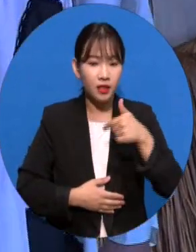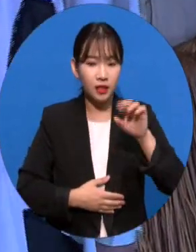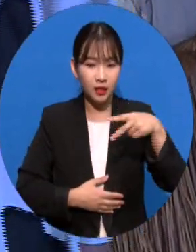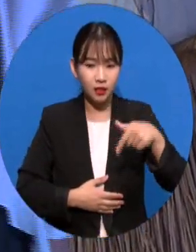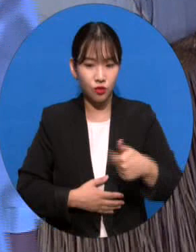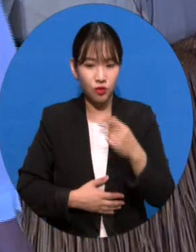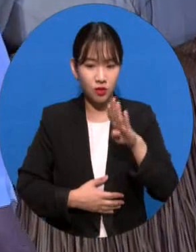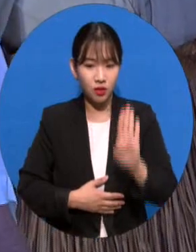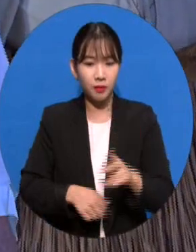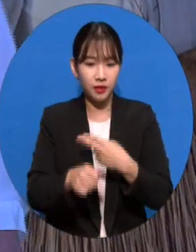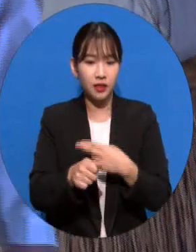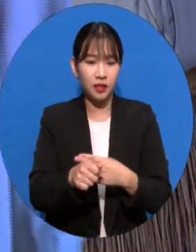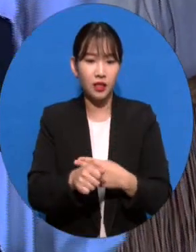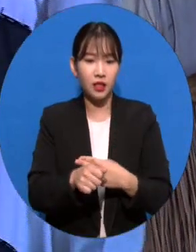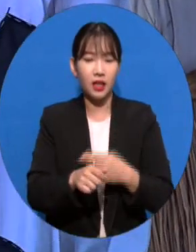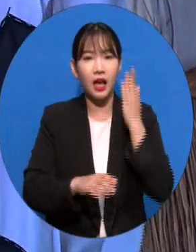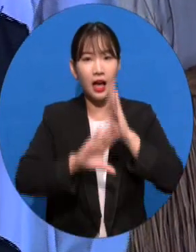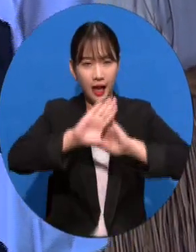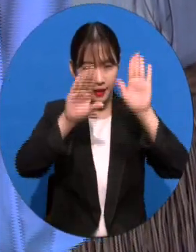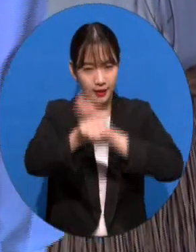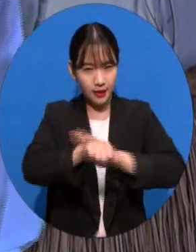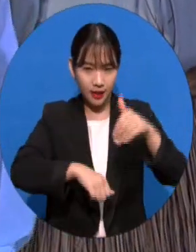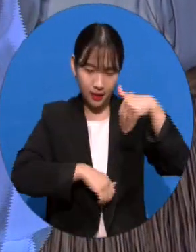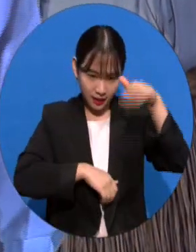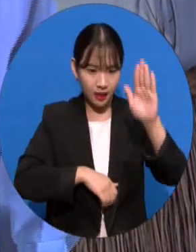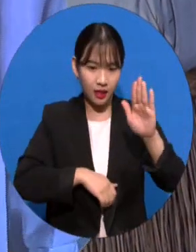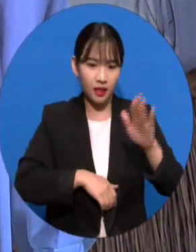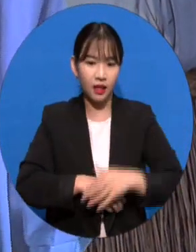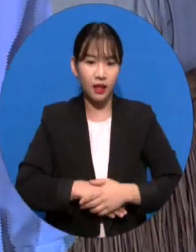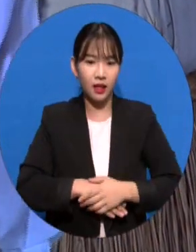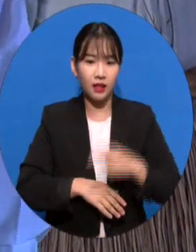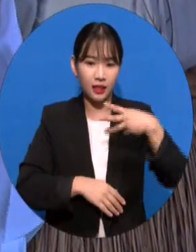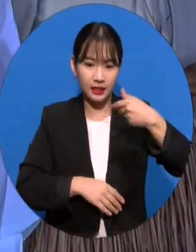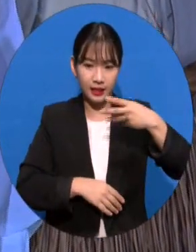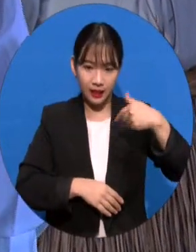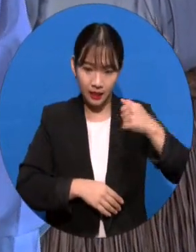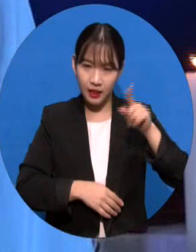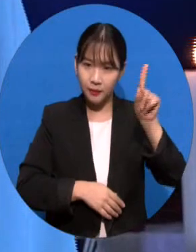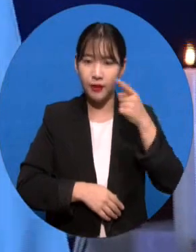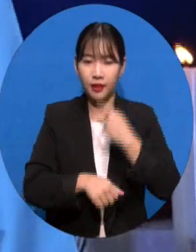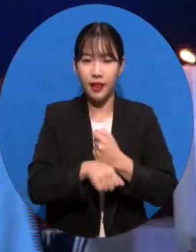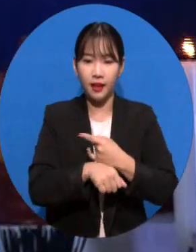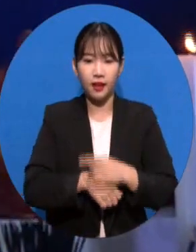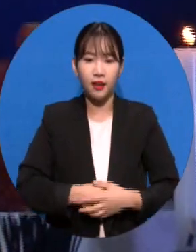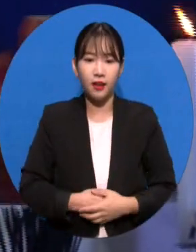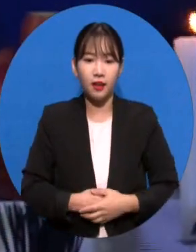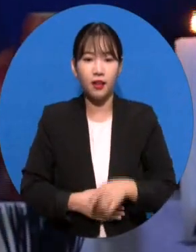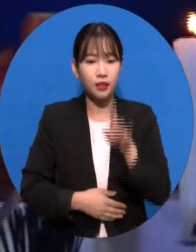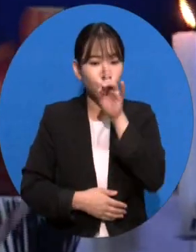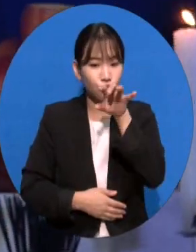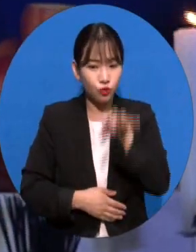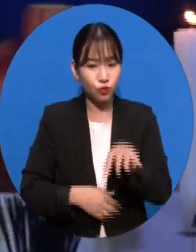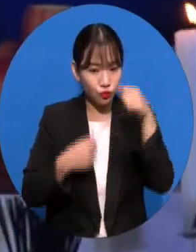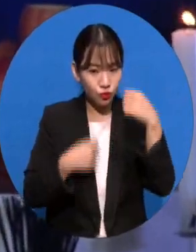강준섭 선생님, 극락왕생 하시라고 영감 다시렉을 한번 합시다. 다시렉이의